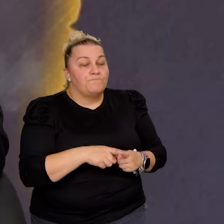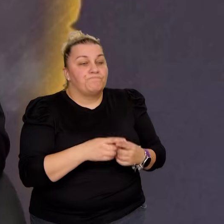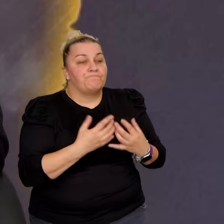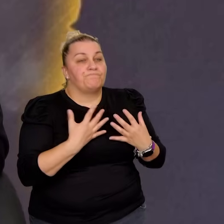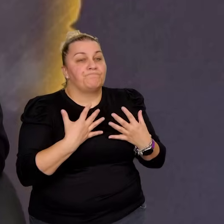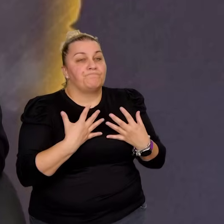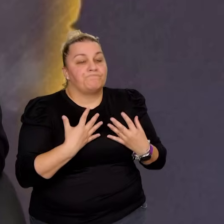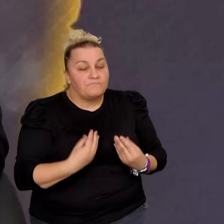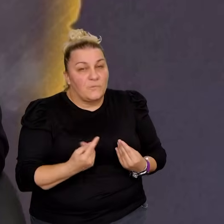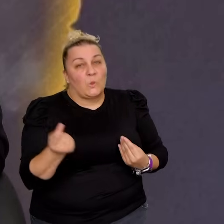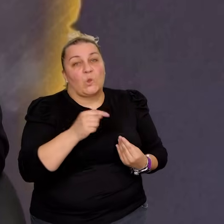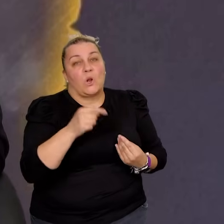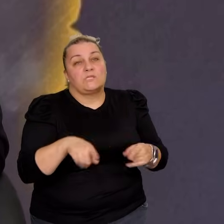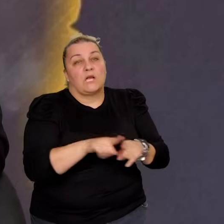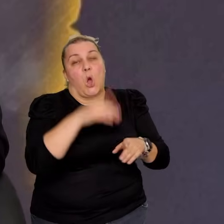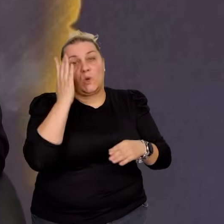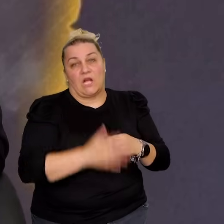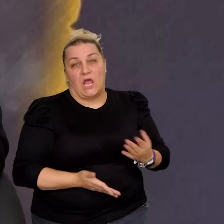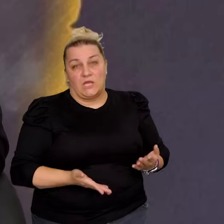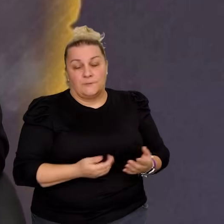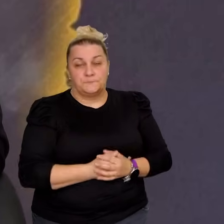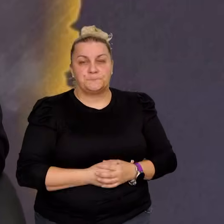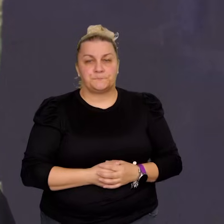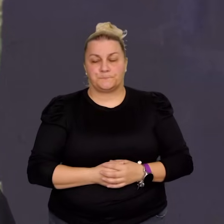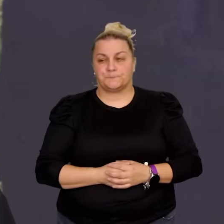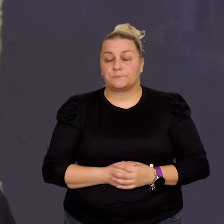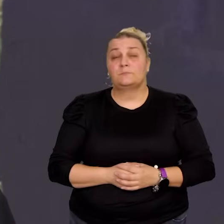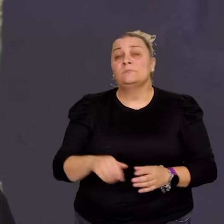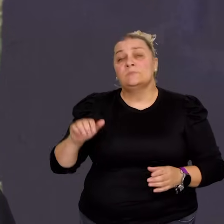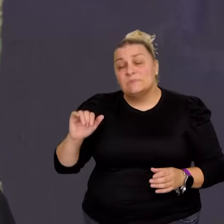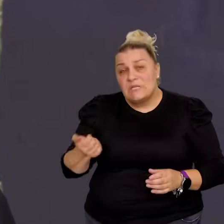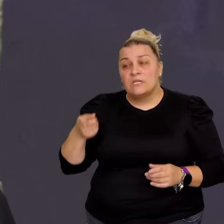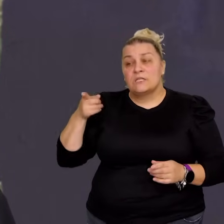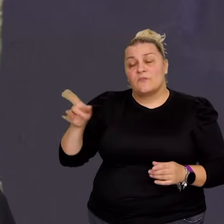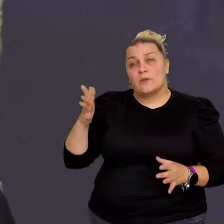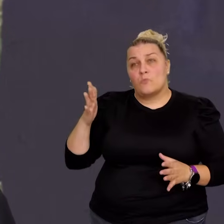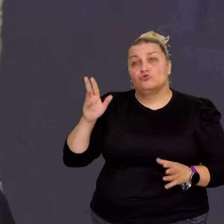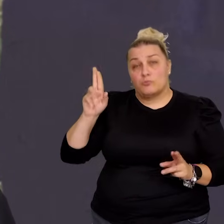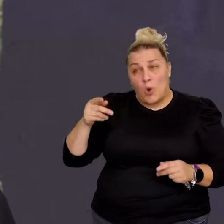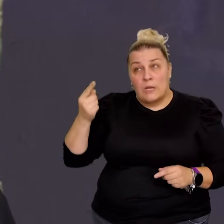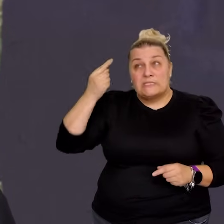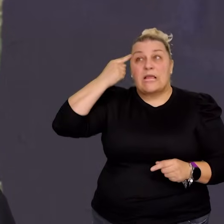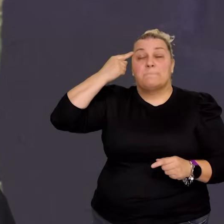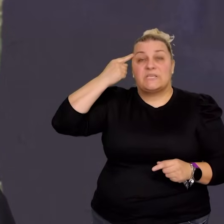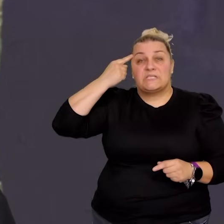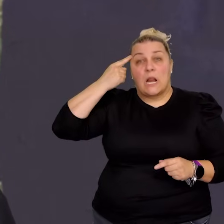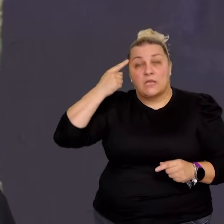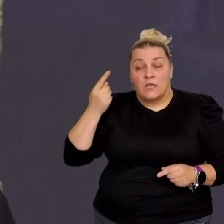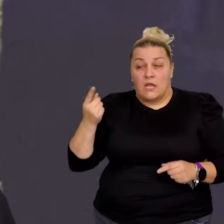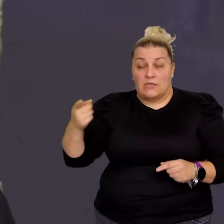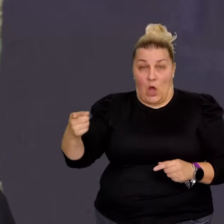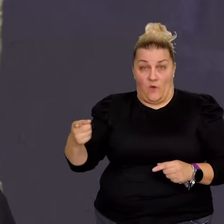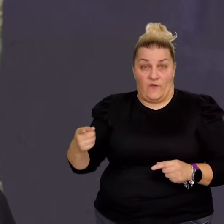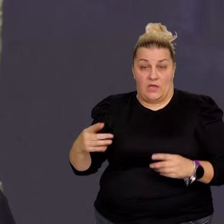da jednostavno ide. Dolazi kraj. Da. Jeste li mogli i zamisliti tih dana da će grad